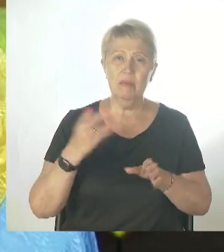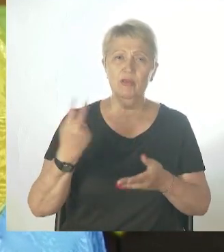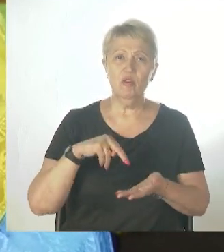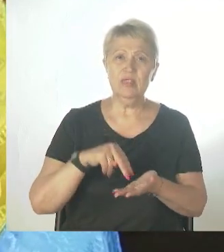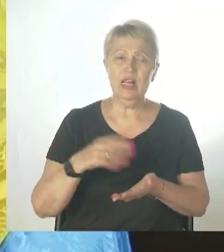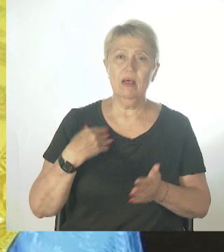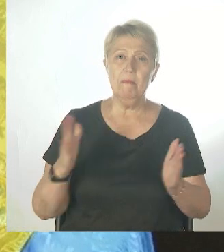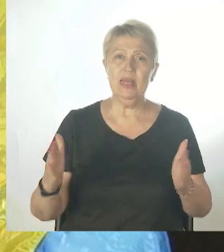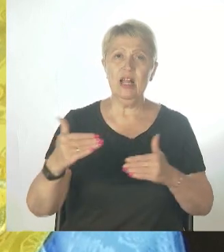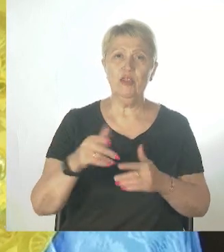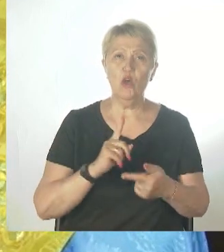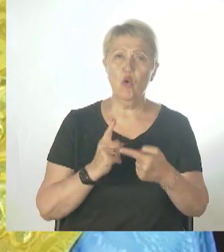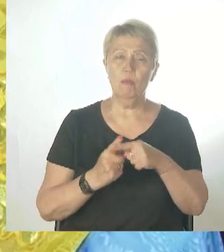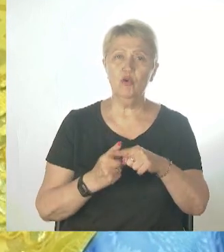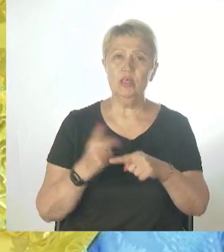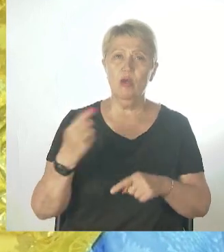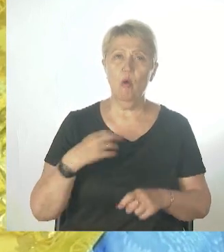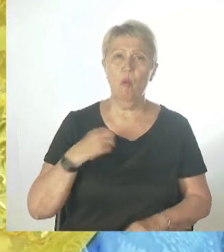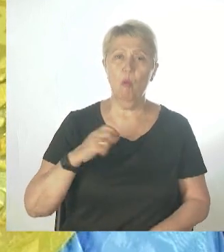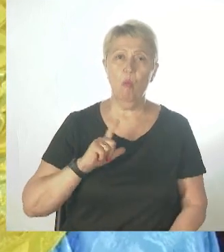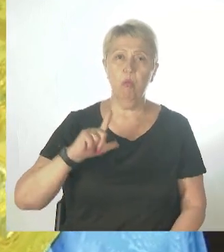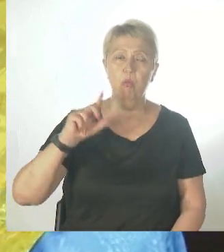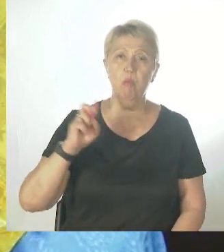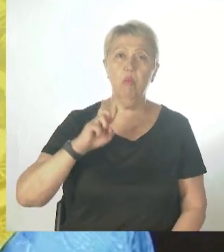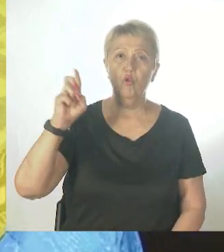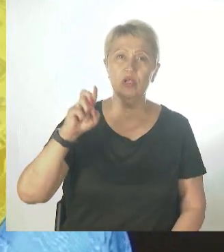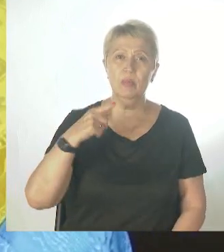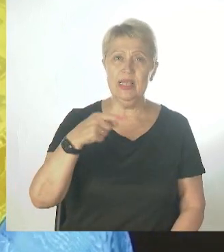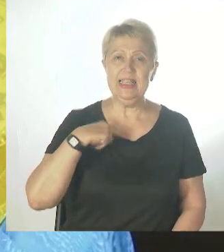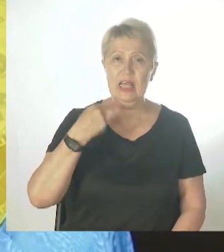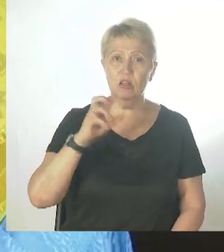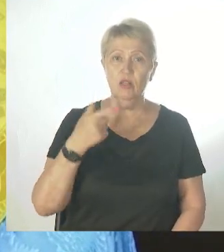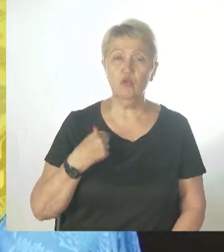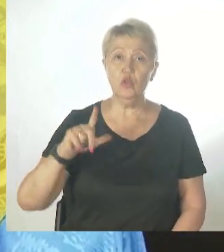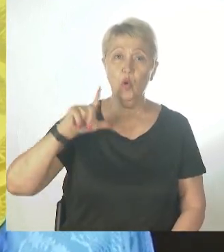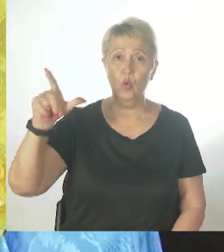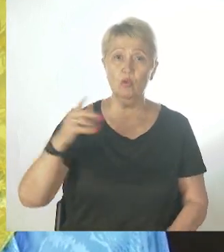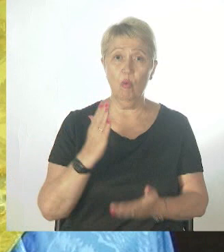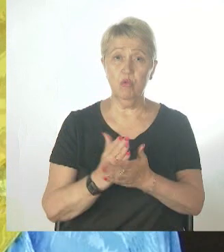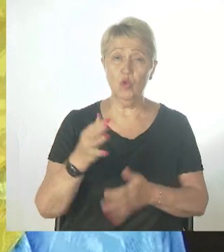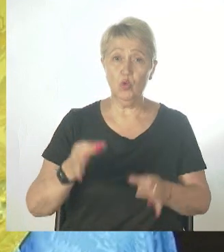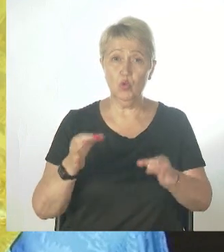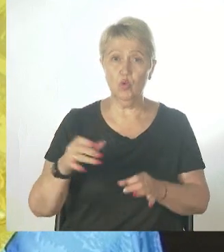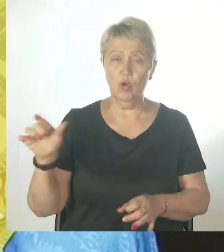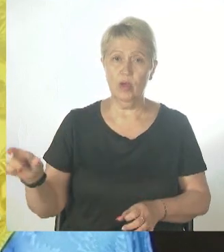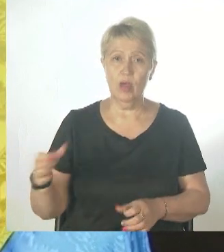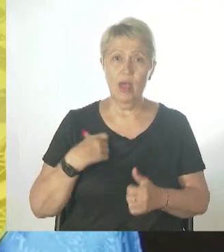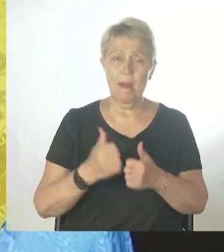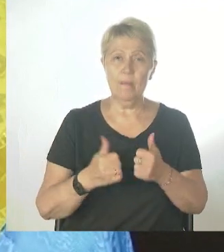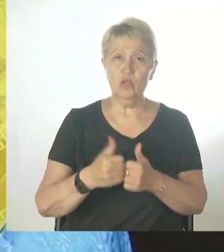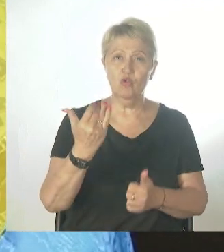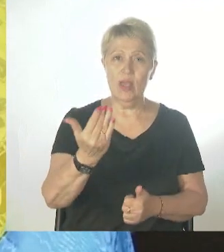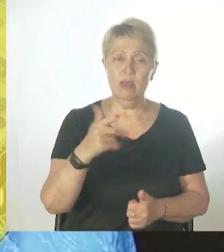Божьим, воззвал к Богу и сказал, говорит, Господи, будь судьей между мной и этим горделивым